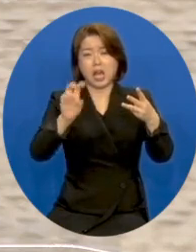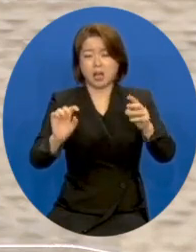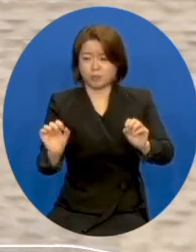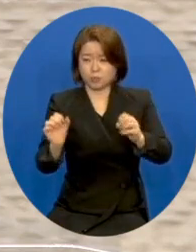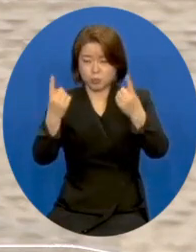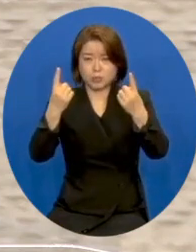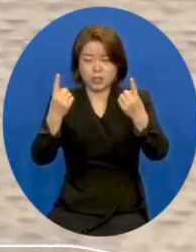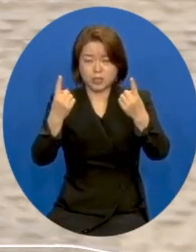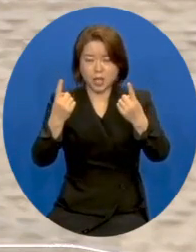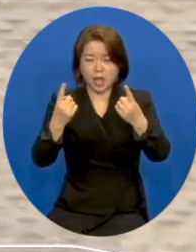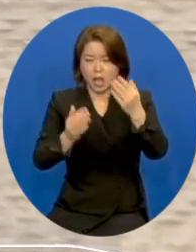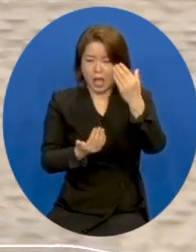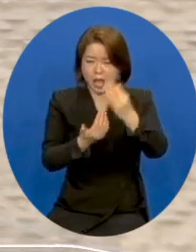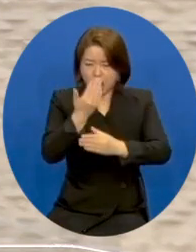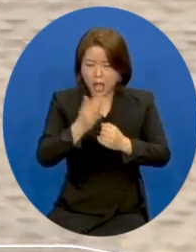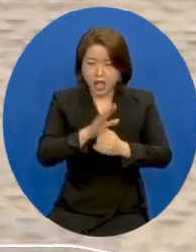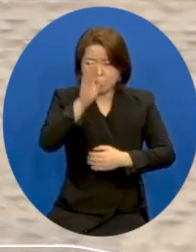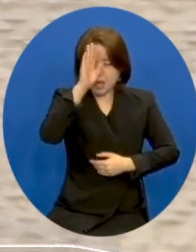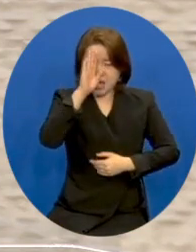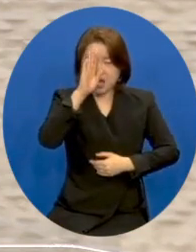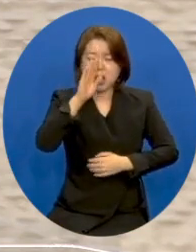앓고 투병하신 해입니다.